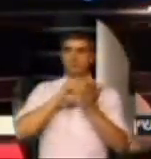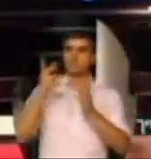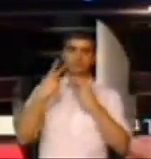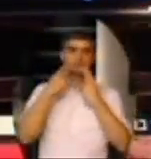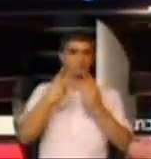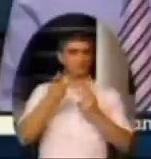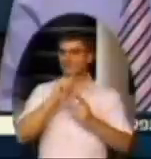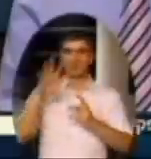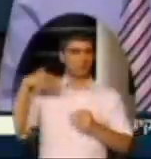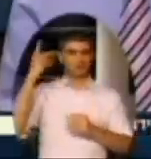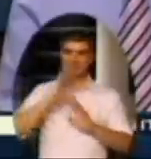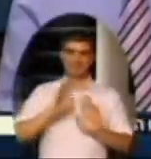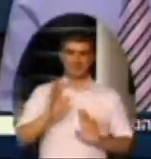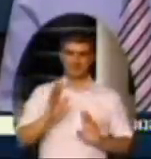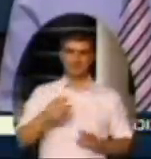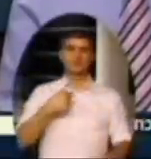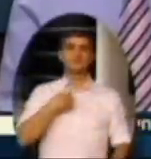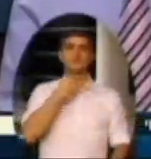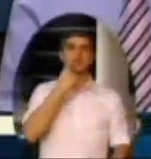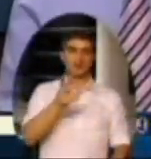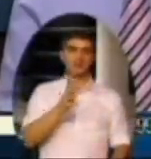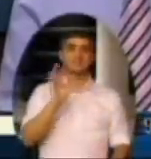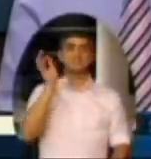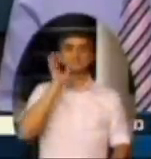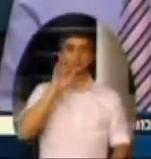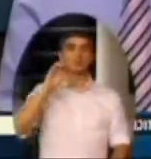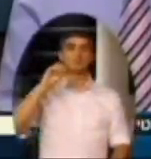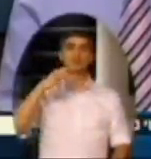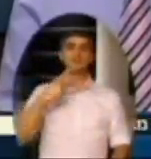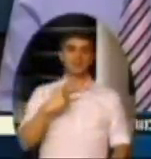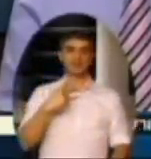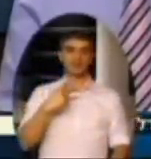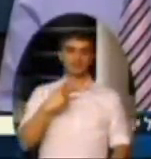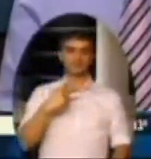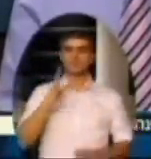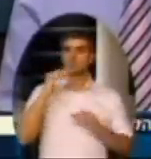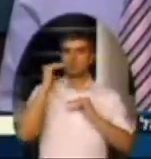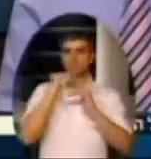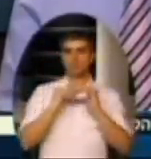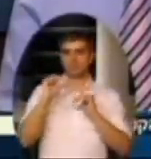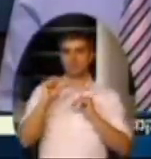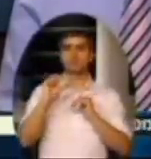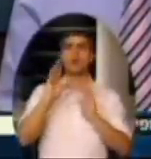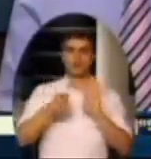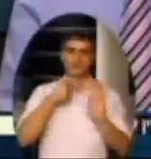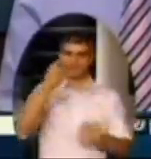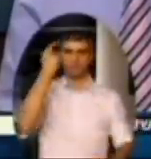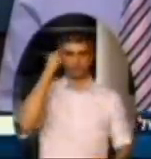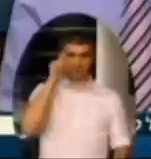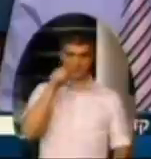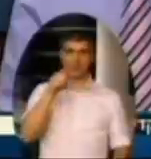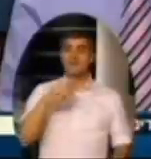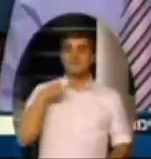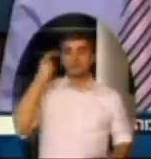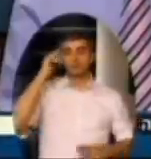שהוא נתן לך זה לא מה שהולך לקרות אבל אני אגיד לך תראי הסיכוי של משה פנגלין נמוך גגם הפעם אני חושב שהוא יודע את זה